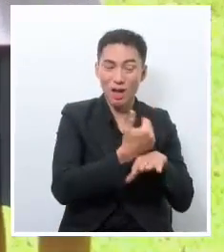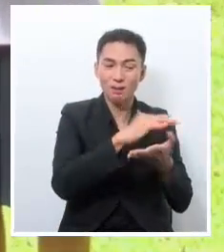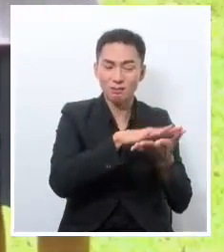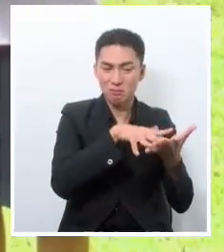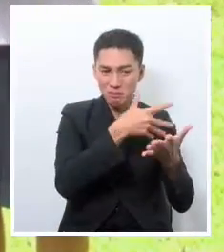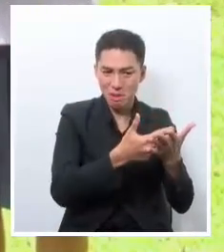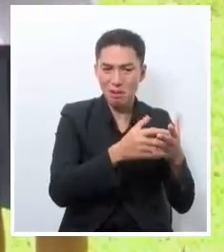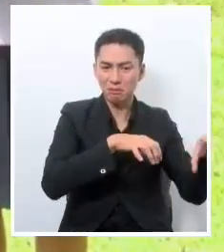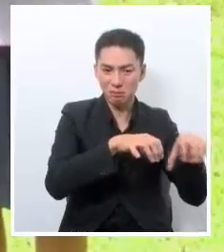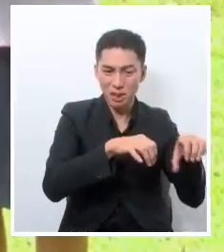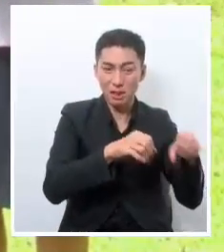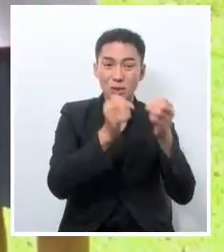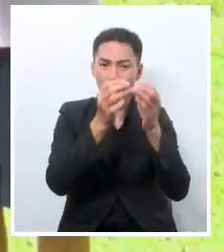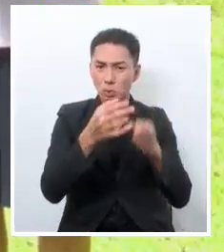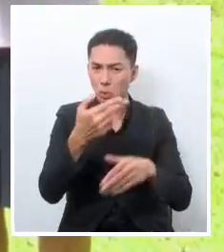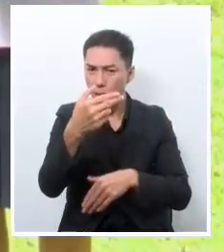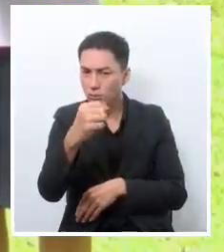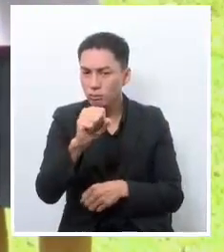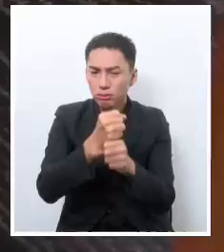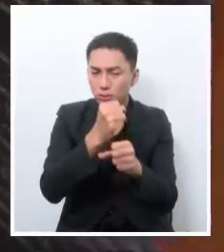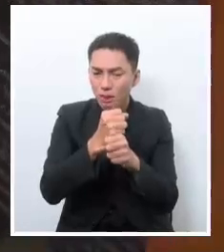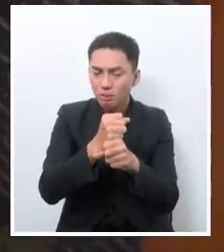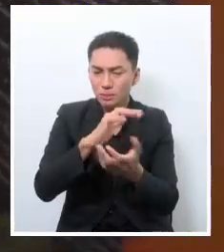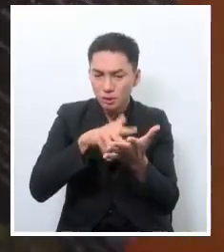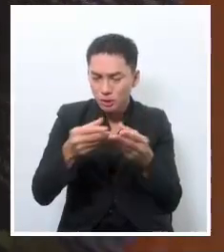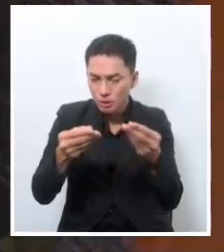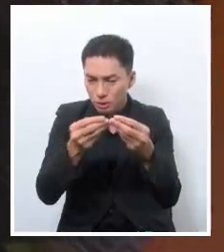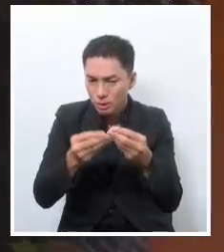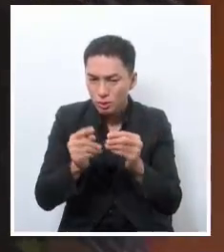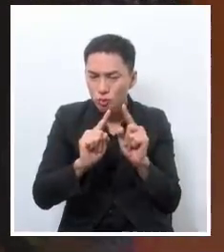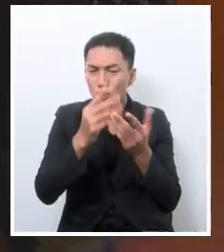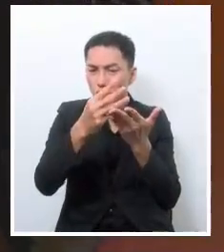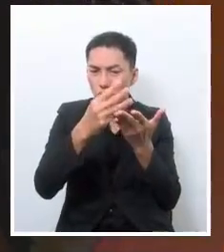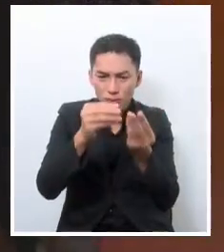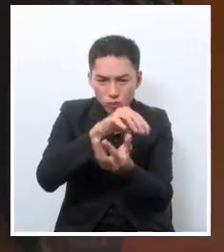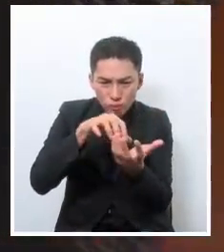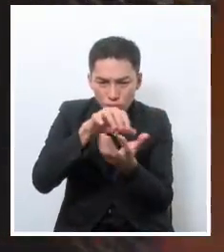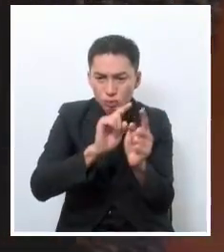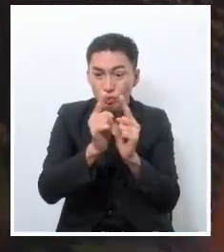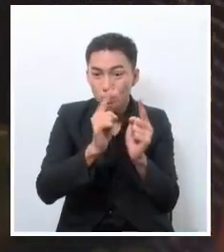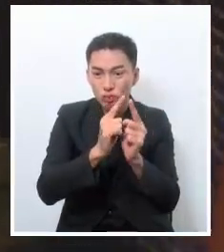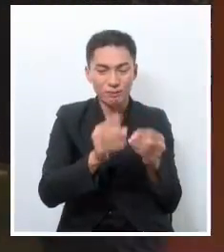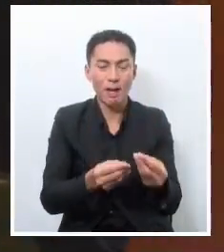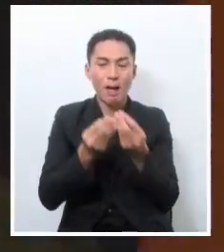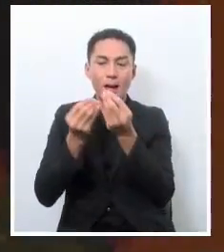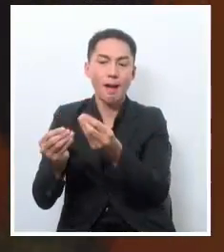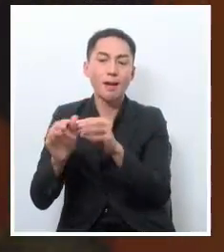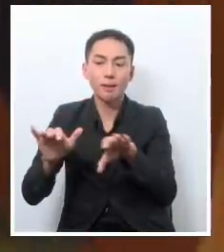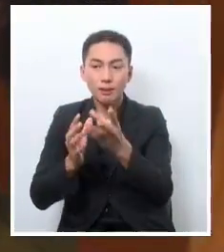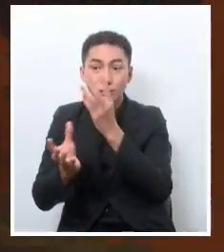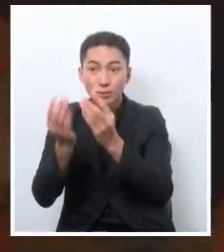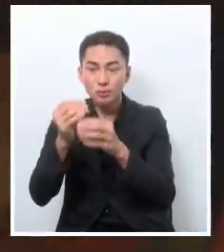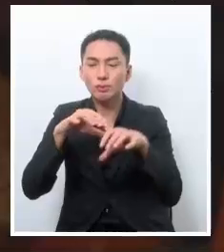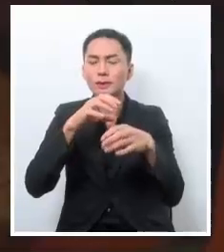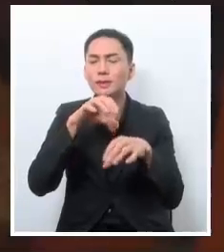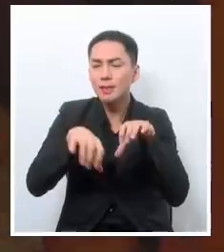บูรณาการแล้วคุณครูก็ออกแบบการเรียนรู้โดยการคุยกันในหลายๆวิชาและสิ่งที่สำคัญตรงจุดนี้ก็นำไปสู่ฐานการเรียน